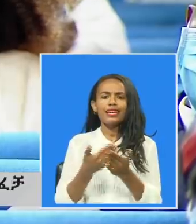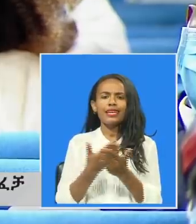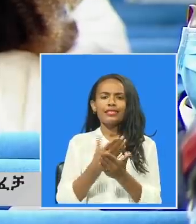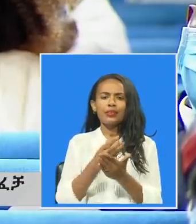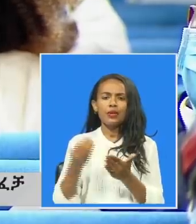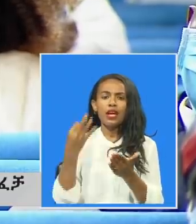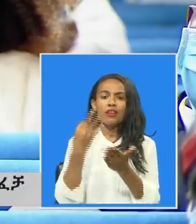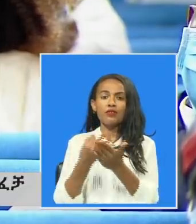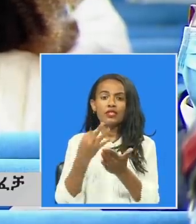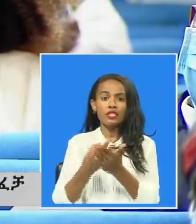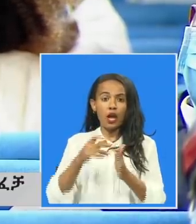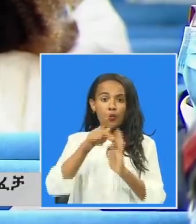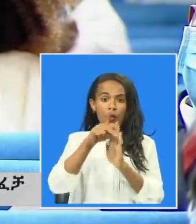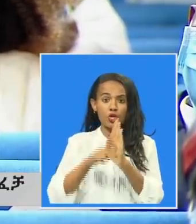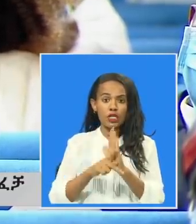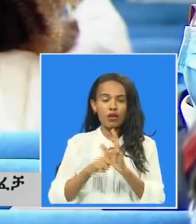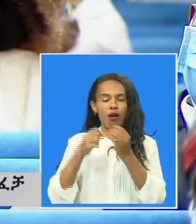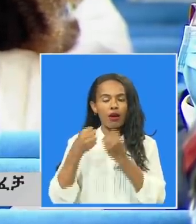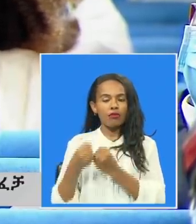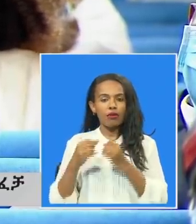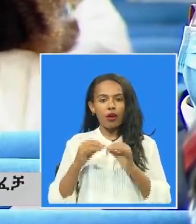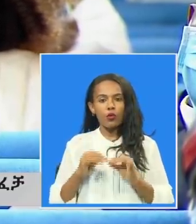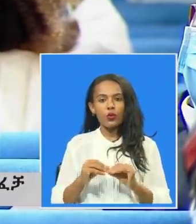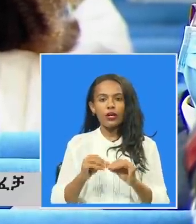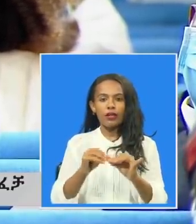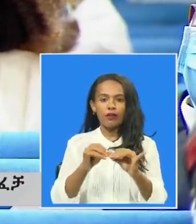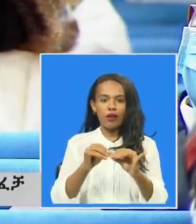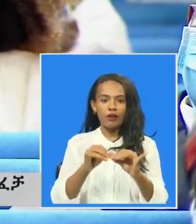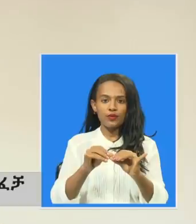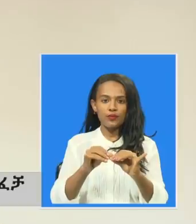የፊስካል ፖሊሲ አጠናክሮ ይቀጥላል።